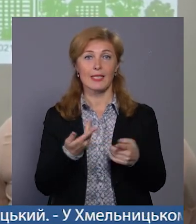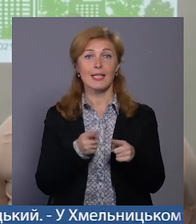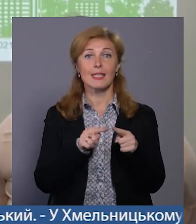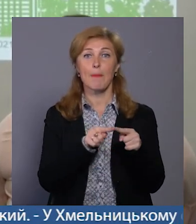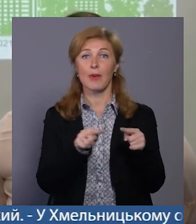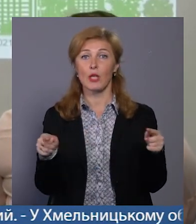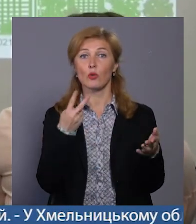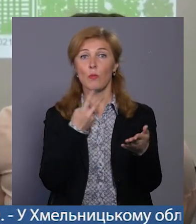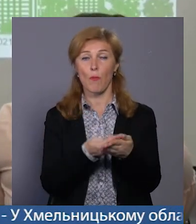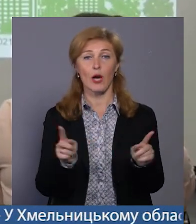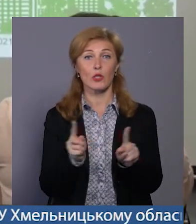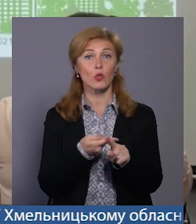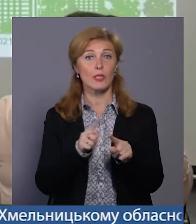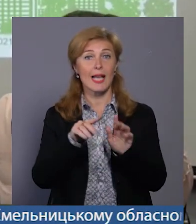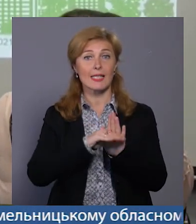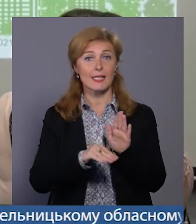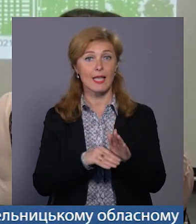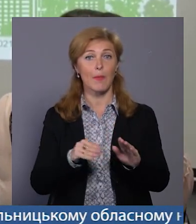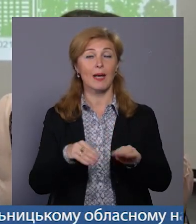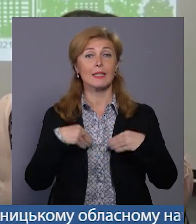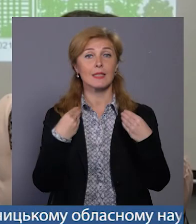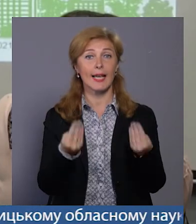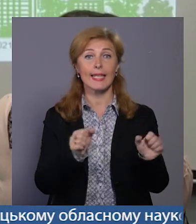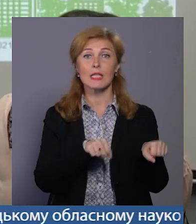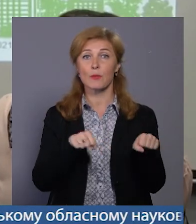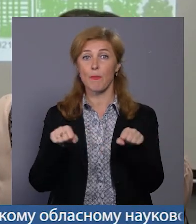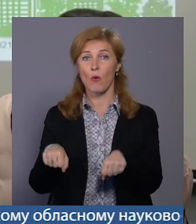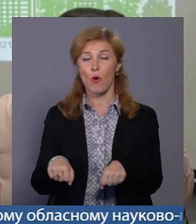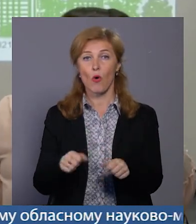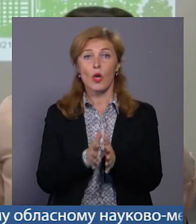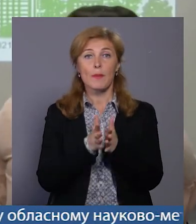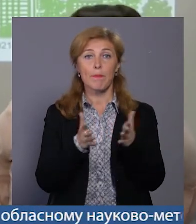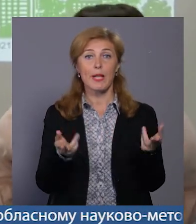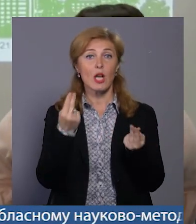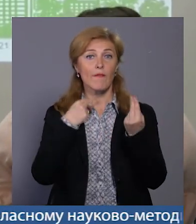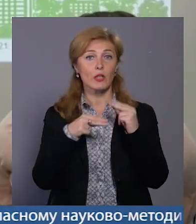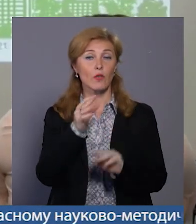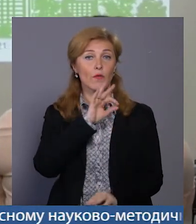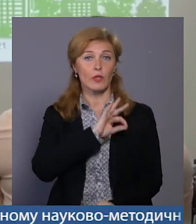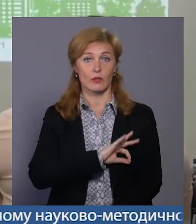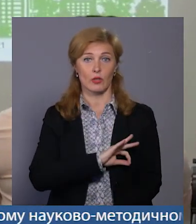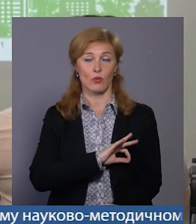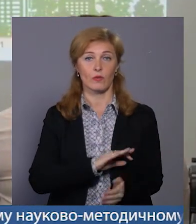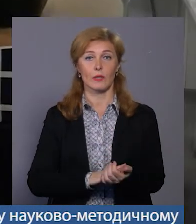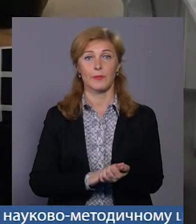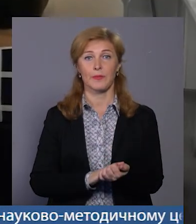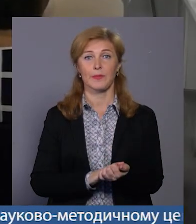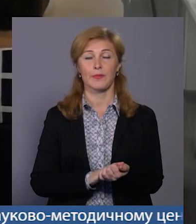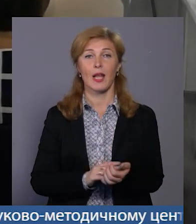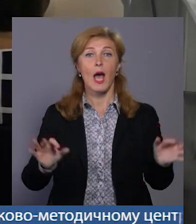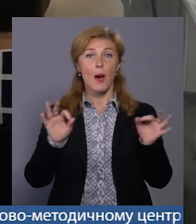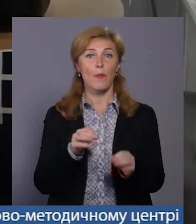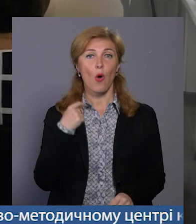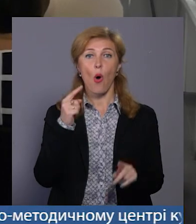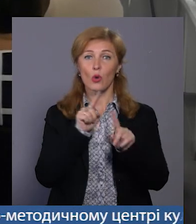період побачили, що ця система дає змогу раціональніше і більш ефективніше використовувати енергетичні ресурси. Про